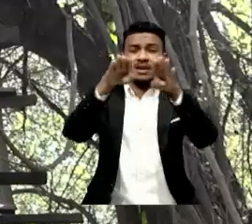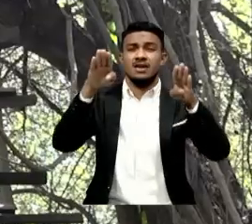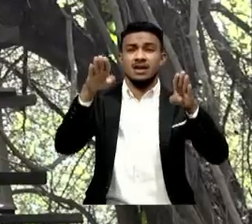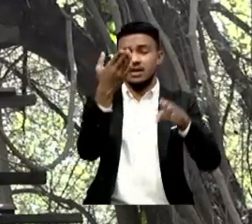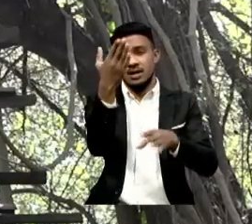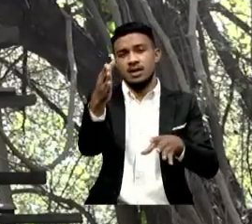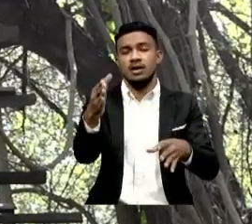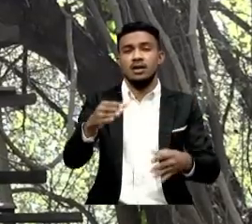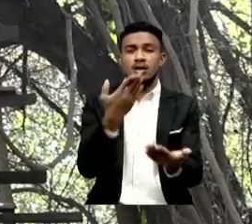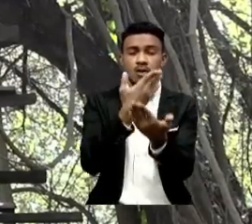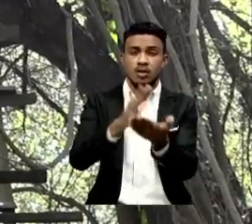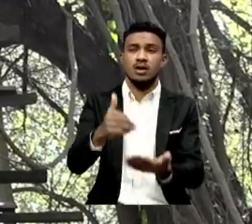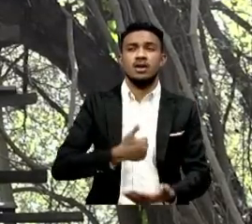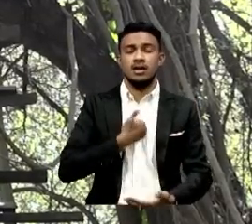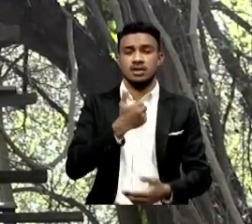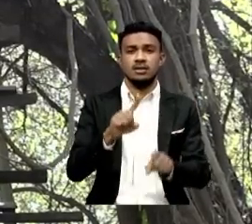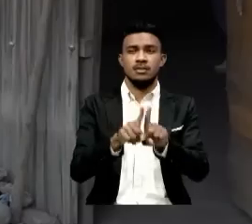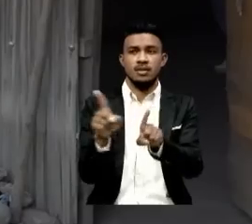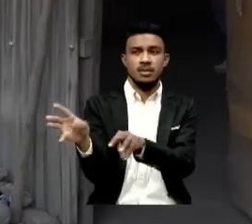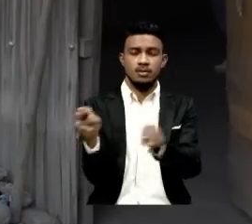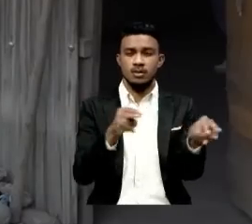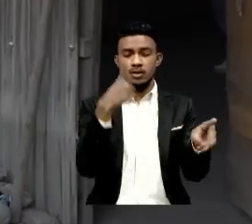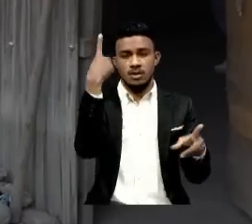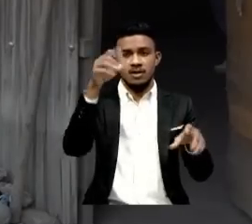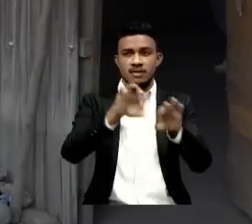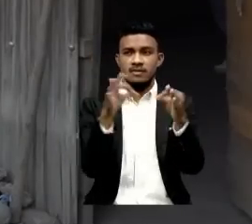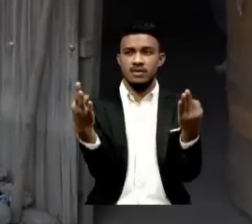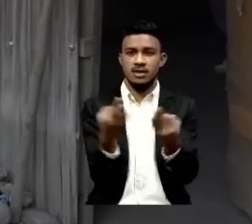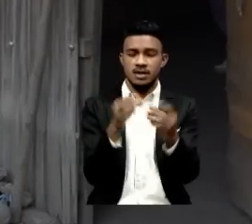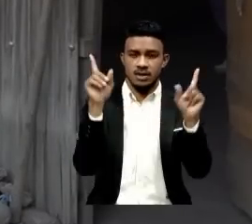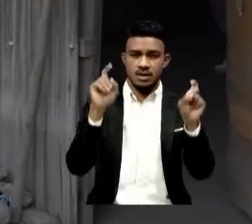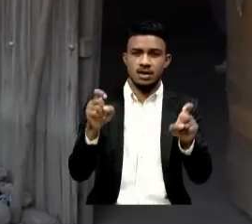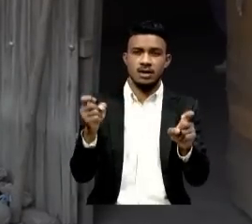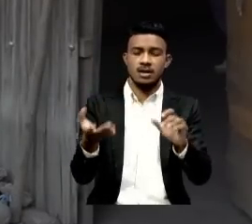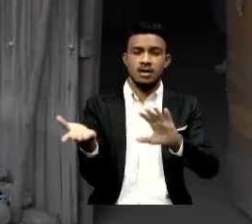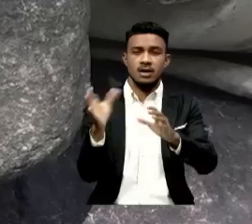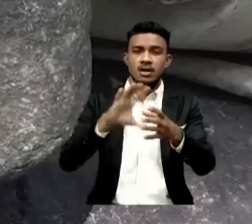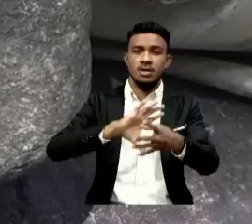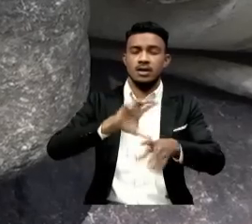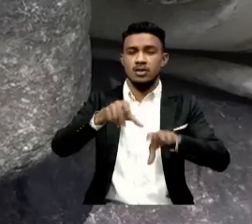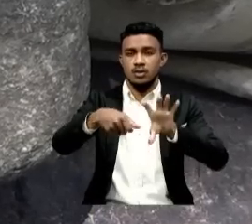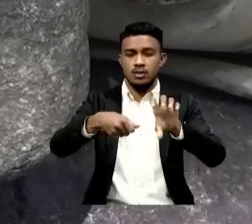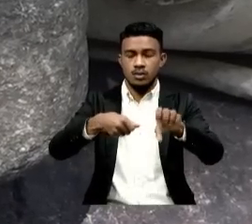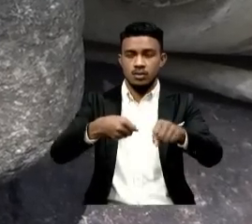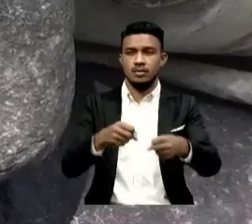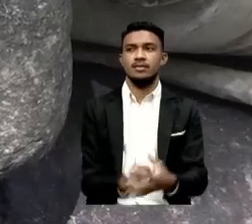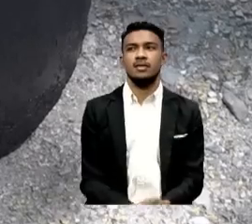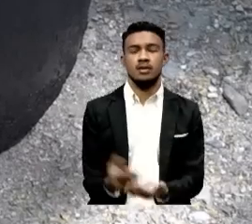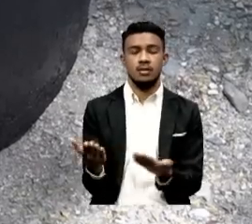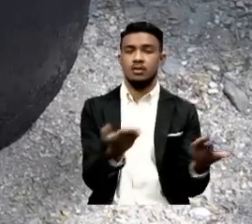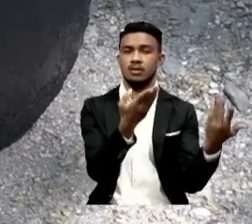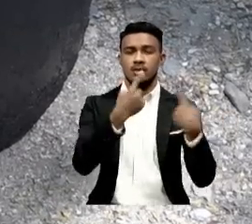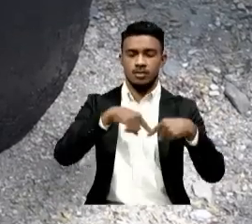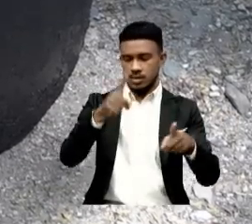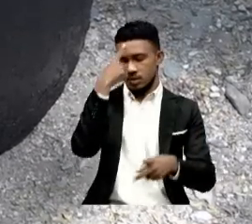rasi. Ma be ne pindah bapatin ne ten ser lulu. Ini haruka sobuti umat ini lulu lori ba